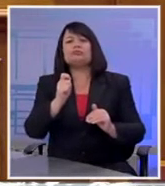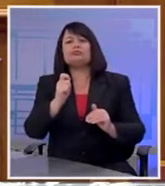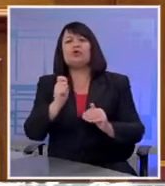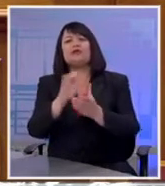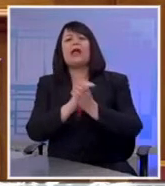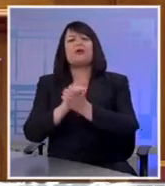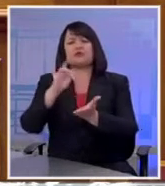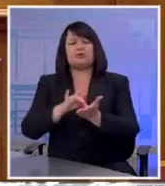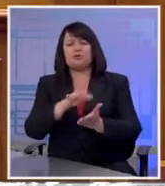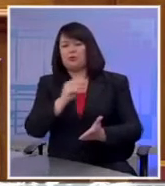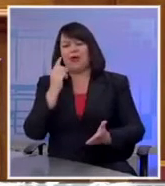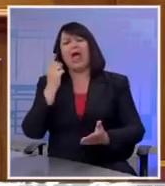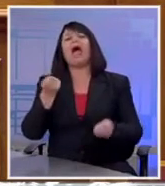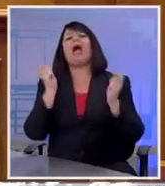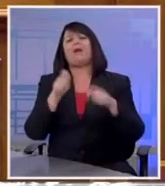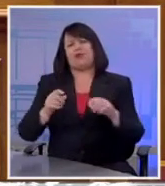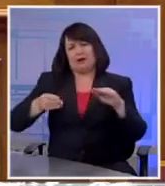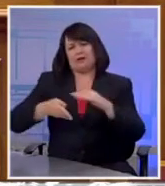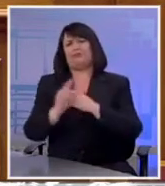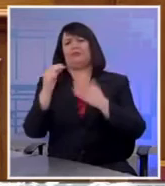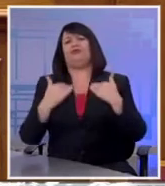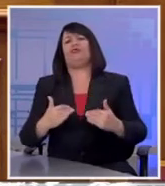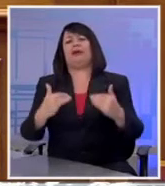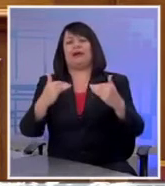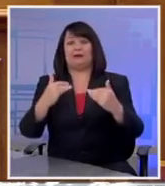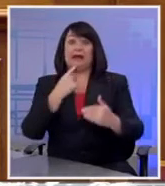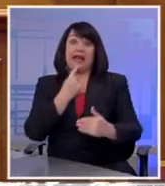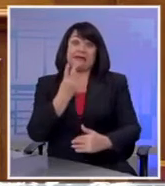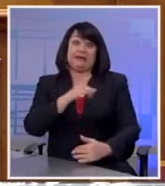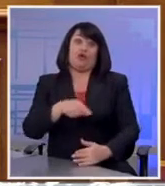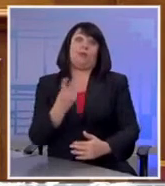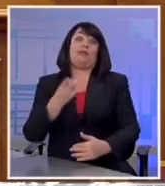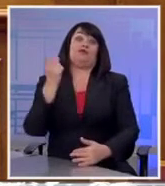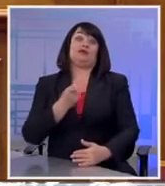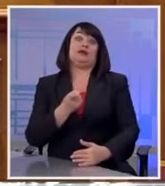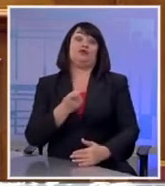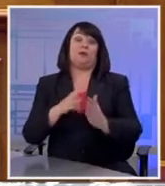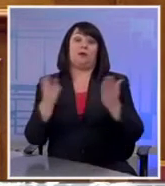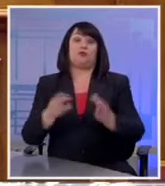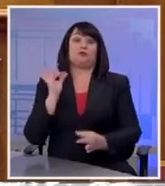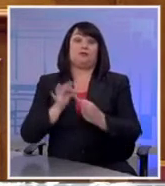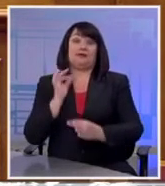Ένωση Κεντρών στη Βουλή. Έτσι δεν είναι? Όταν δίνει στις 18 ενάτου